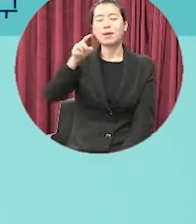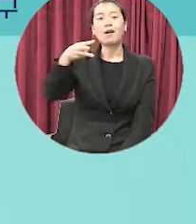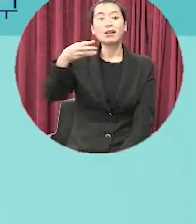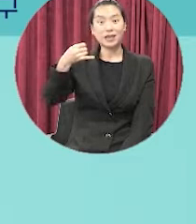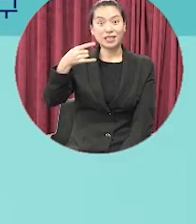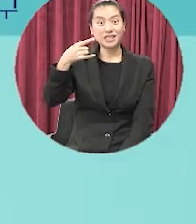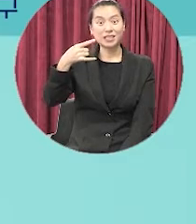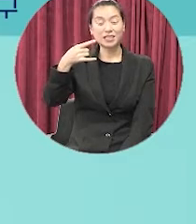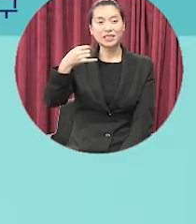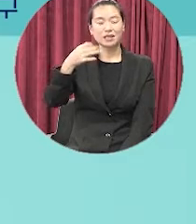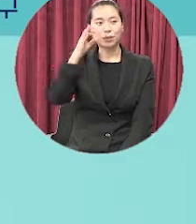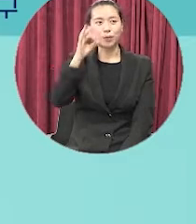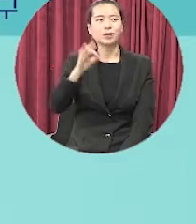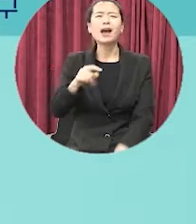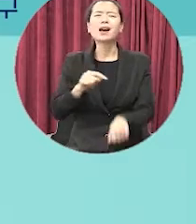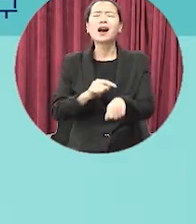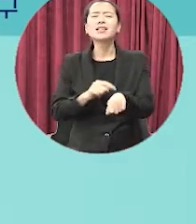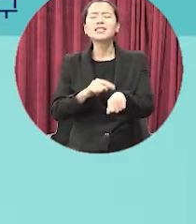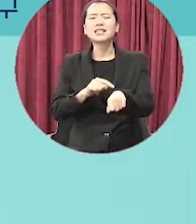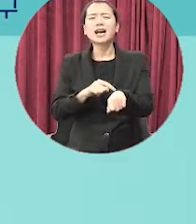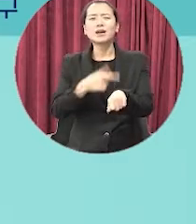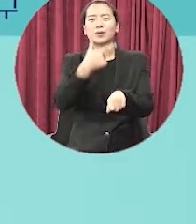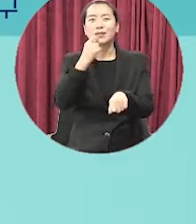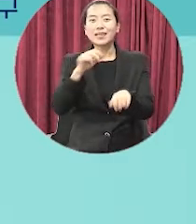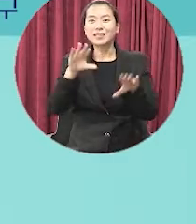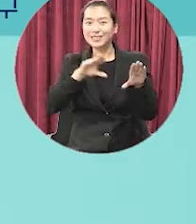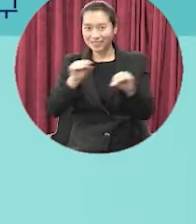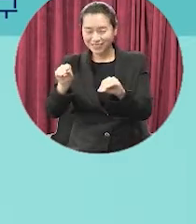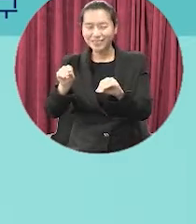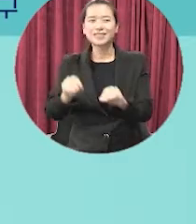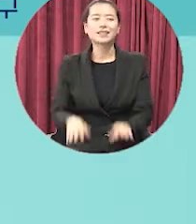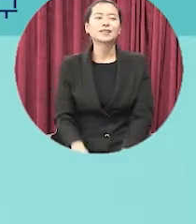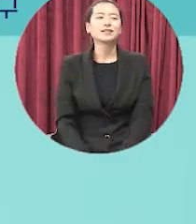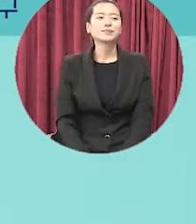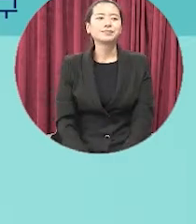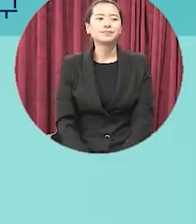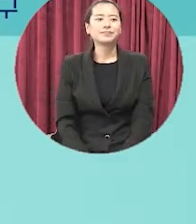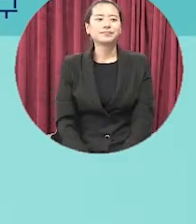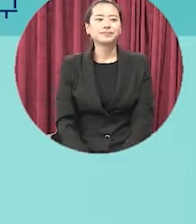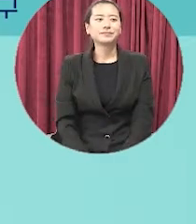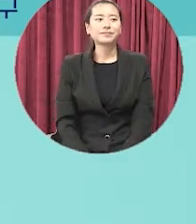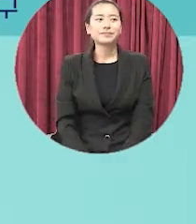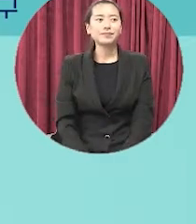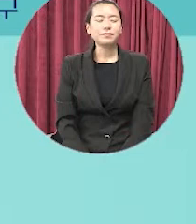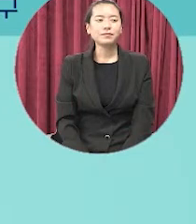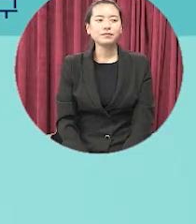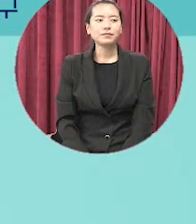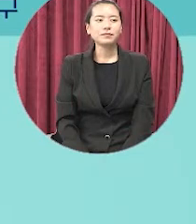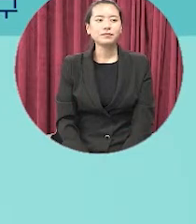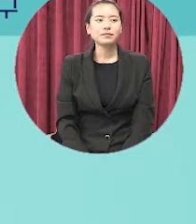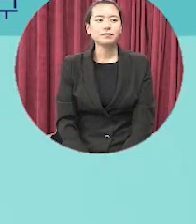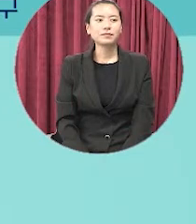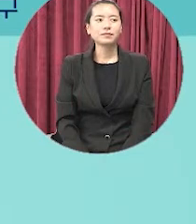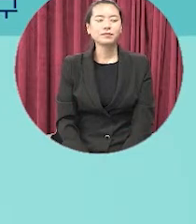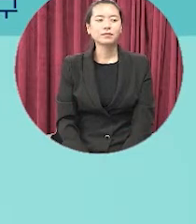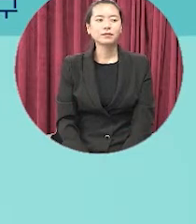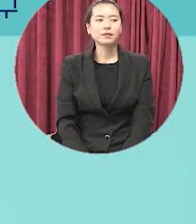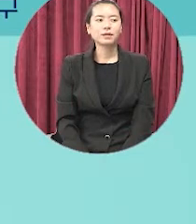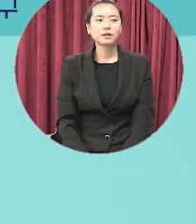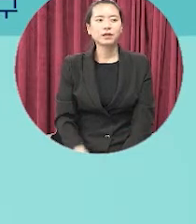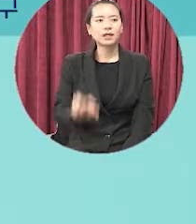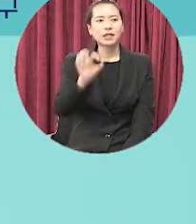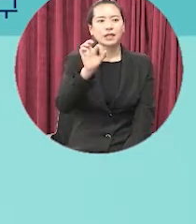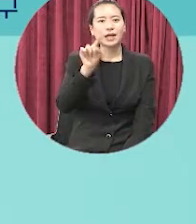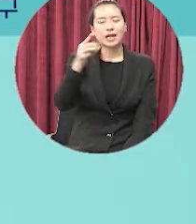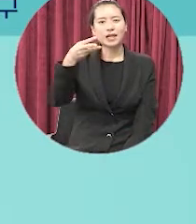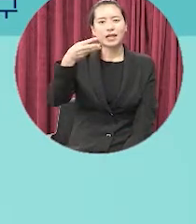피더 내 뺀 보세요 지금 공개 서윤은 피즈는 하겠어요 허재 잉크의 살펴보도록 하겠습니다 시대인 분석 연구를 위해 아틀라스